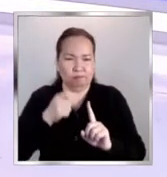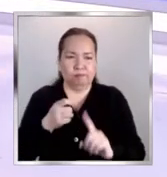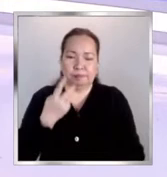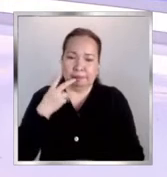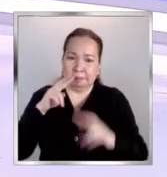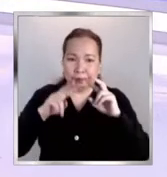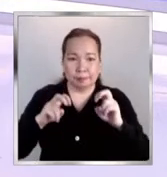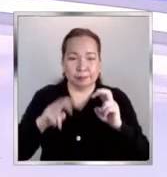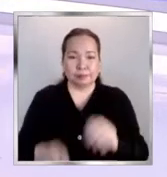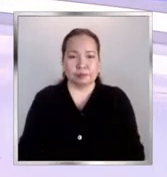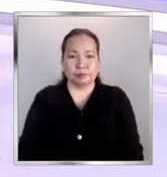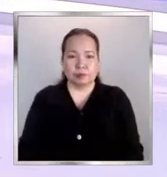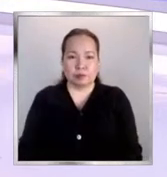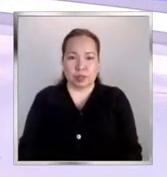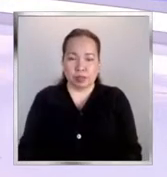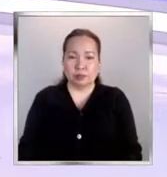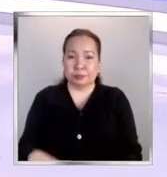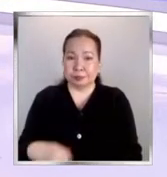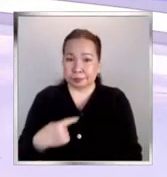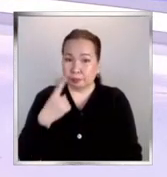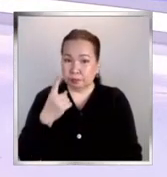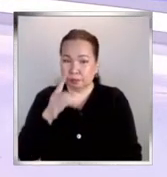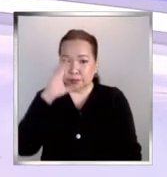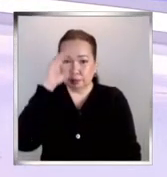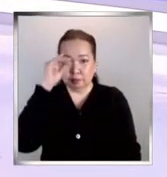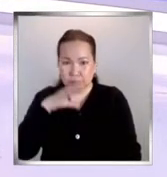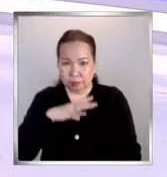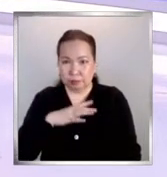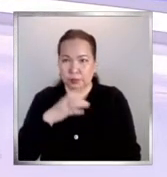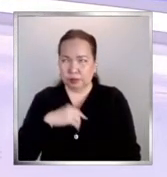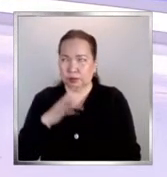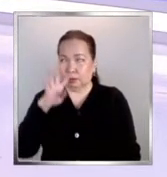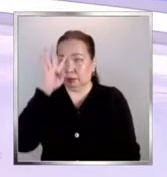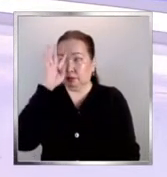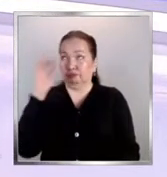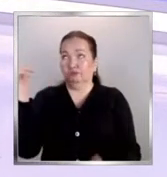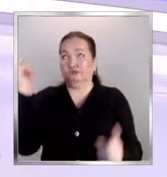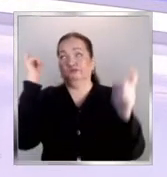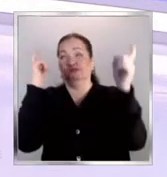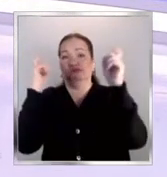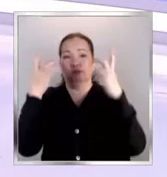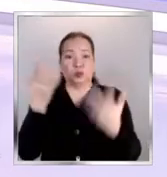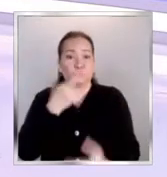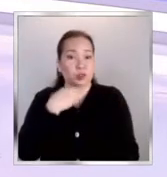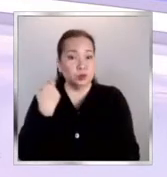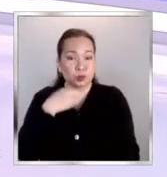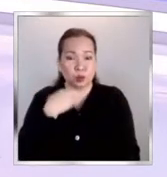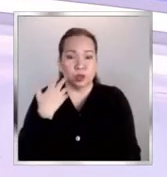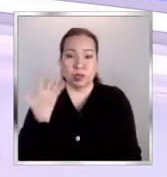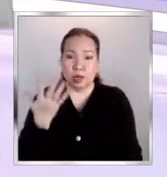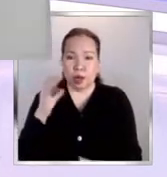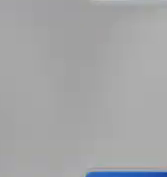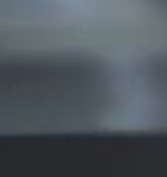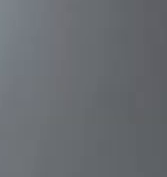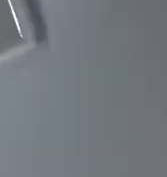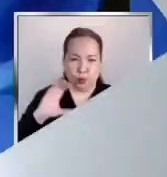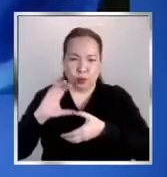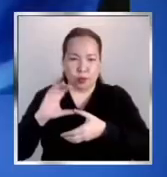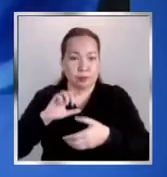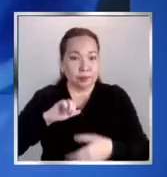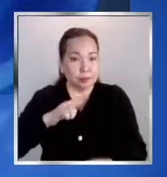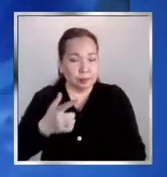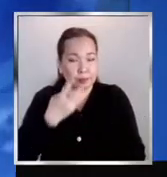Isang lalaki ang walang habas na nagpaputok ng baril sa isang resto bar sa Caloocan. Nakatutok si Mav Gonzalez.